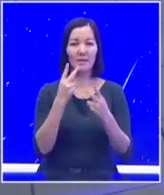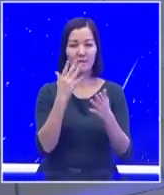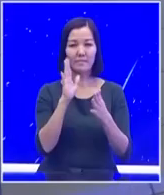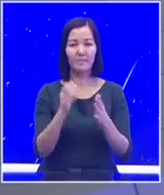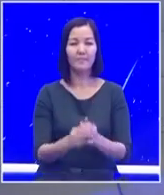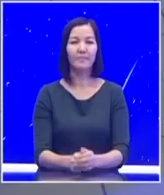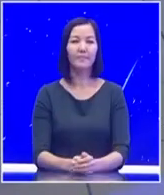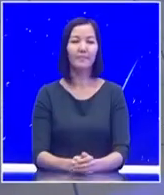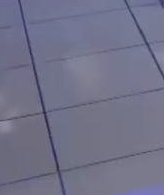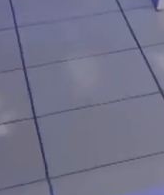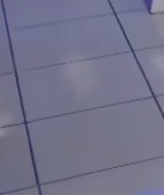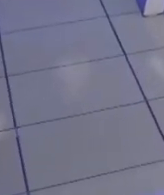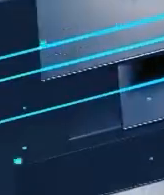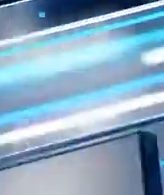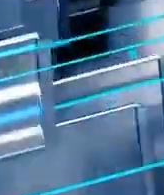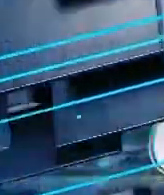сегодня.